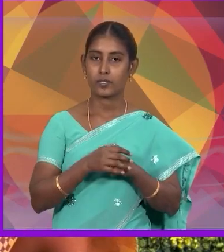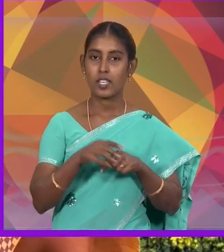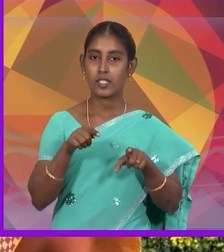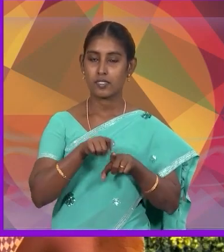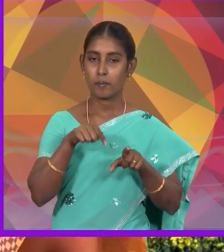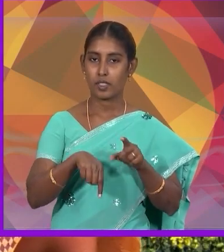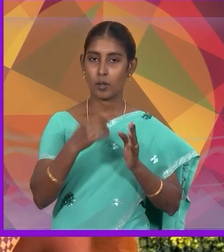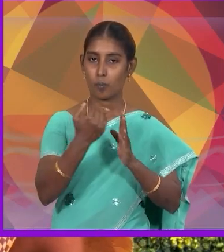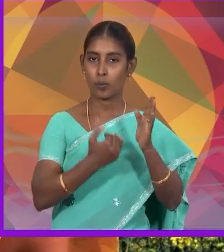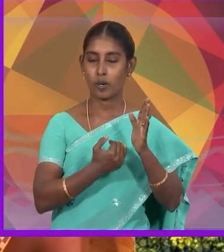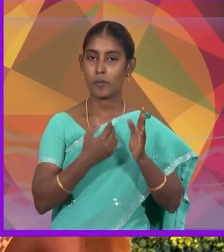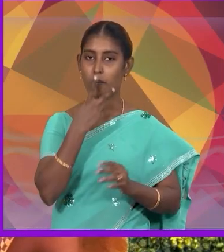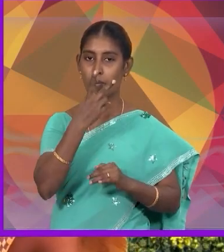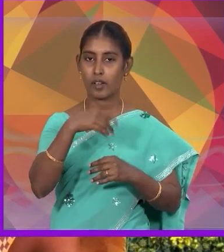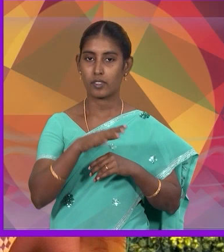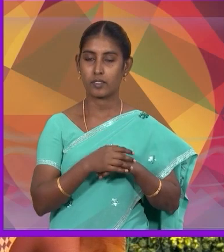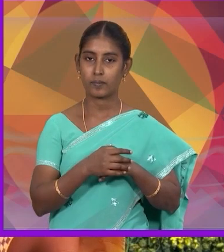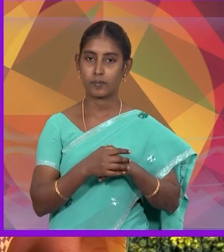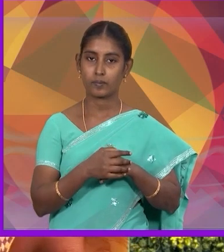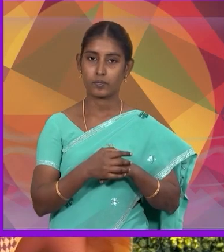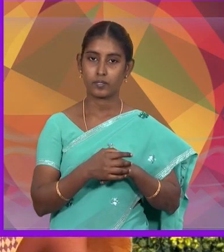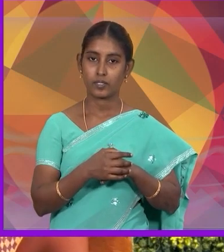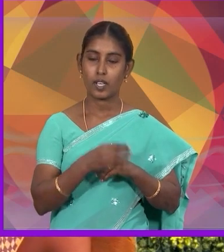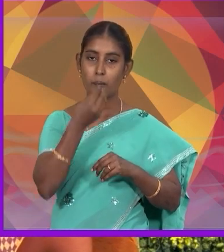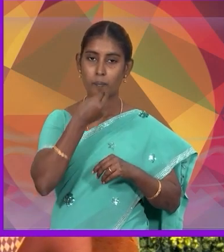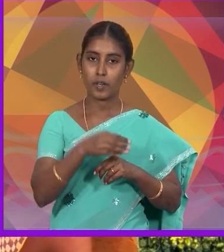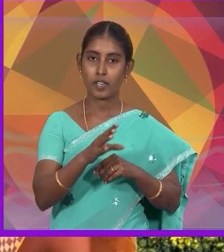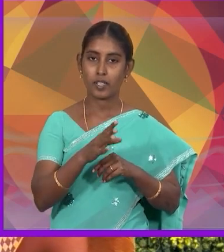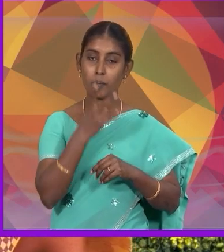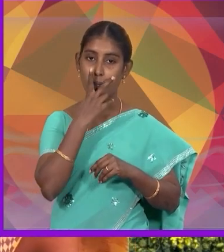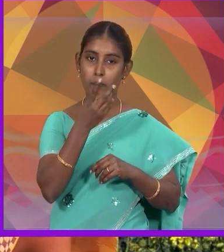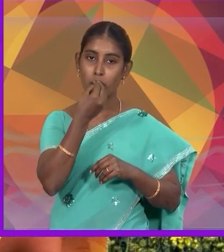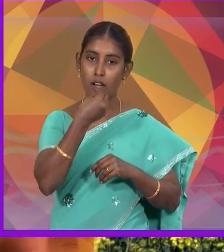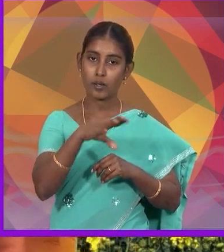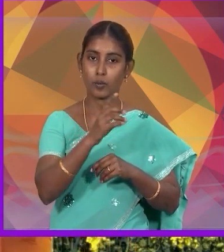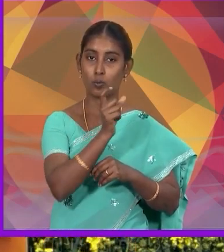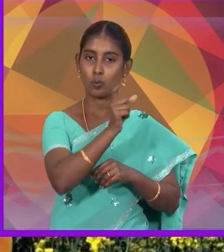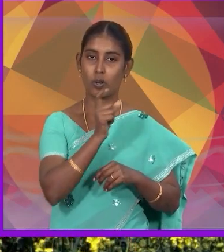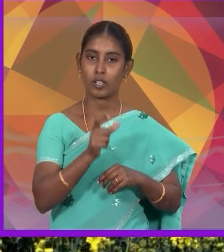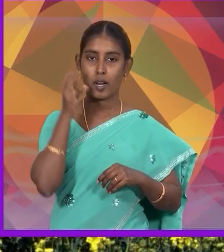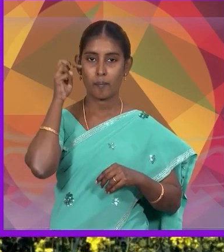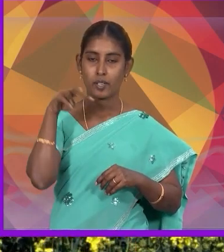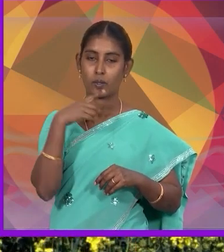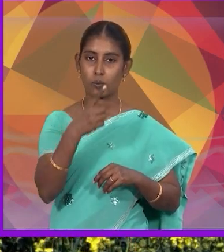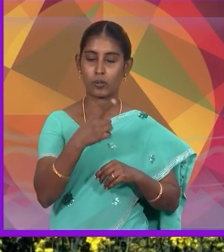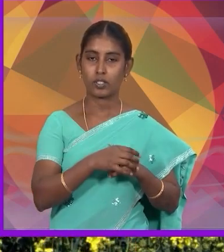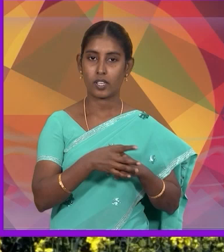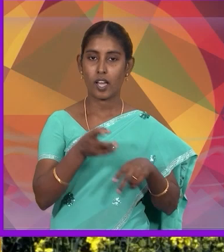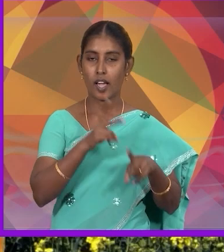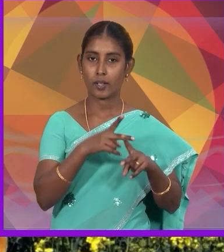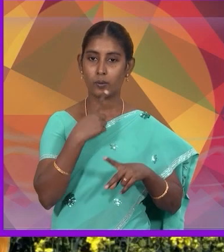தாங்க இந்த பாடல்ல பார்த்துருக்கோம். பாடல் பாடும் போதே அந்த சொல்லுக்கெல்லாம் பொருள் சொன்னேன், மீண்டும் ஒரு